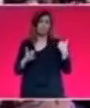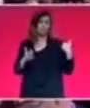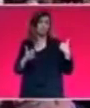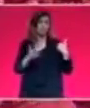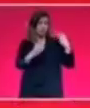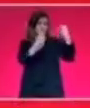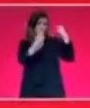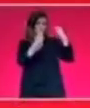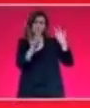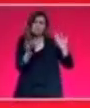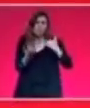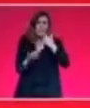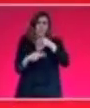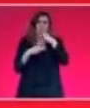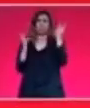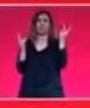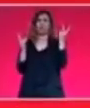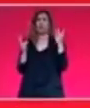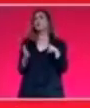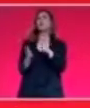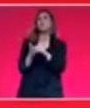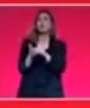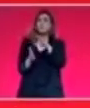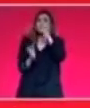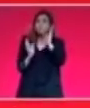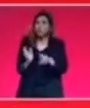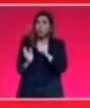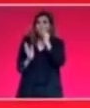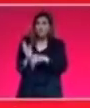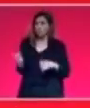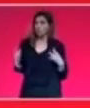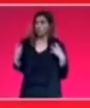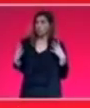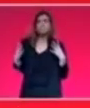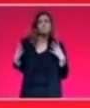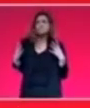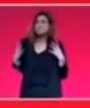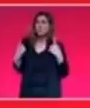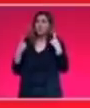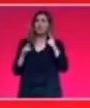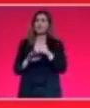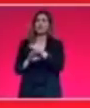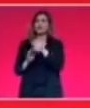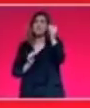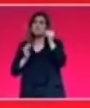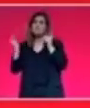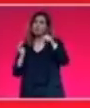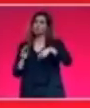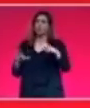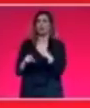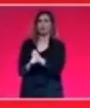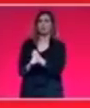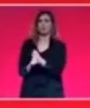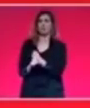δεδομένο. Δεν ήταν δεδομένη η καθαρή έξοδος από τα μνημόνια, όπως δεν είναι και δεδομένη η πολιτική που ασκεί τους